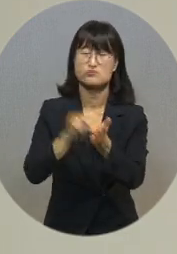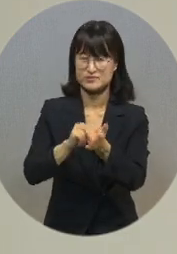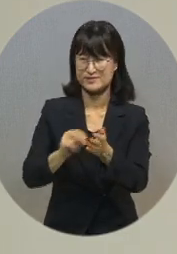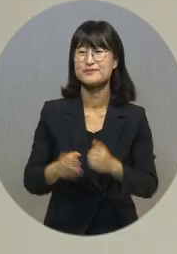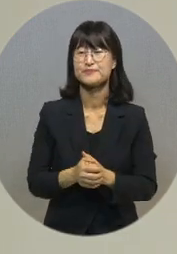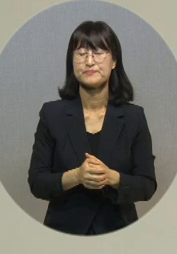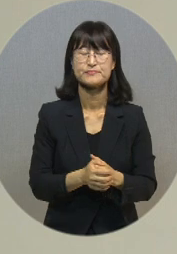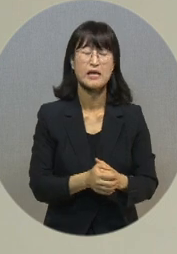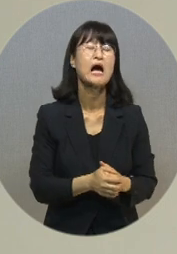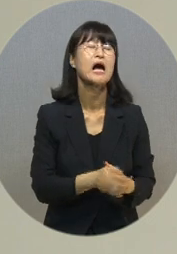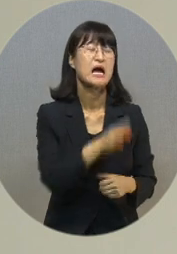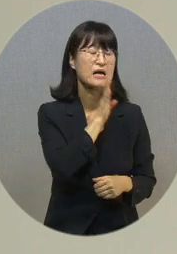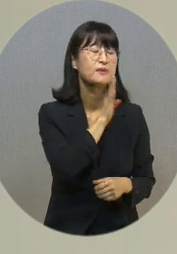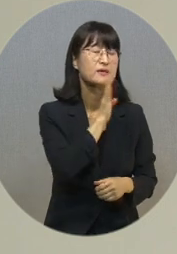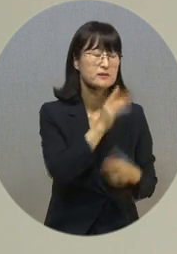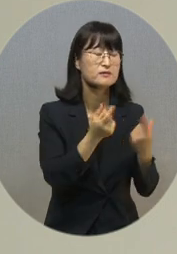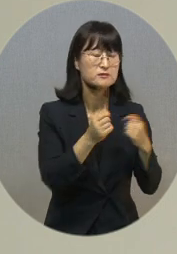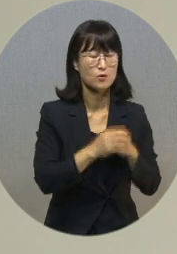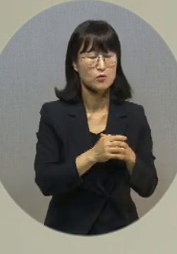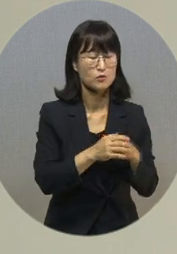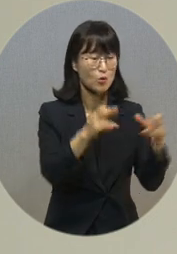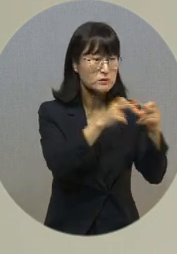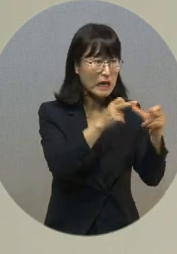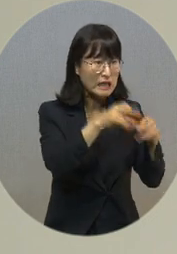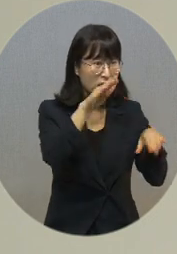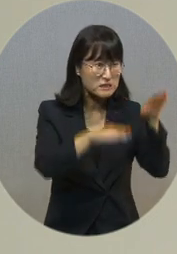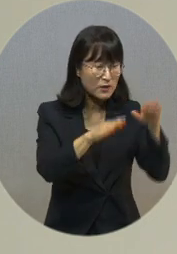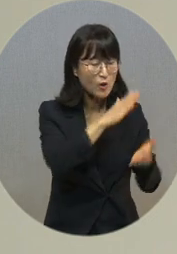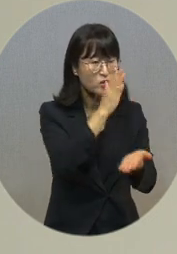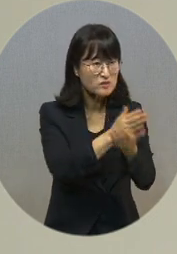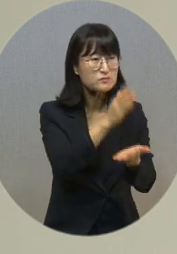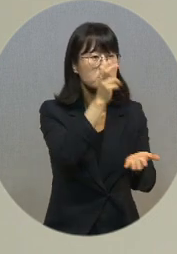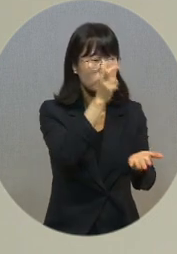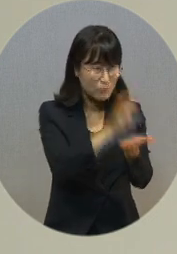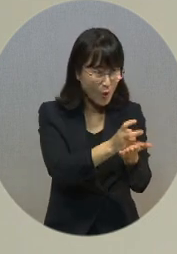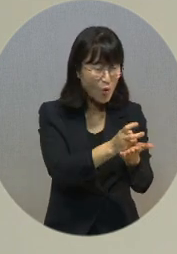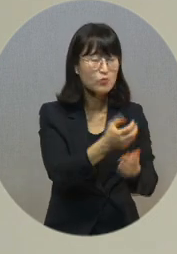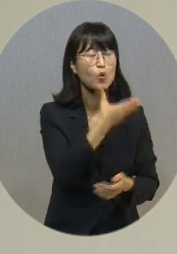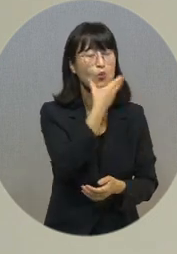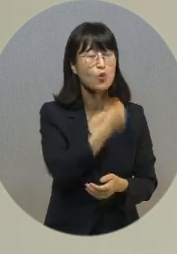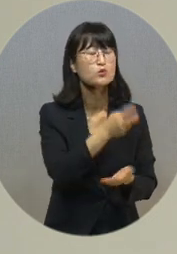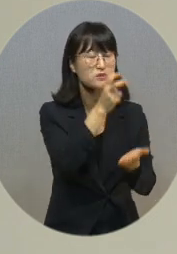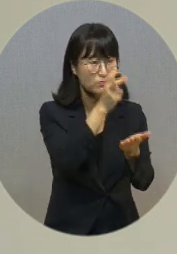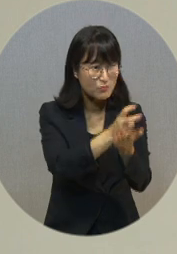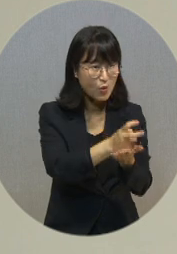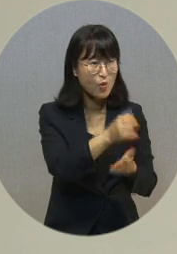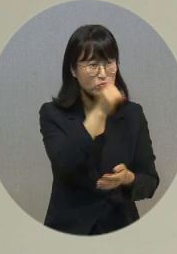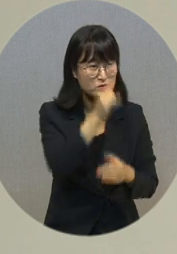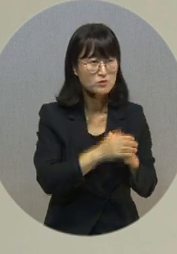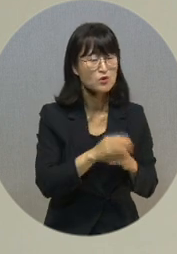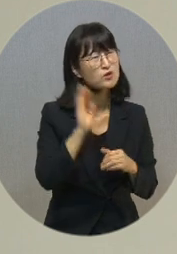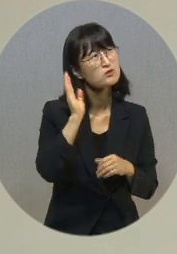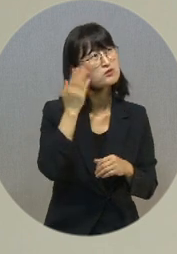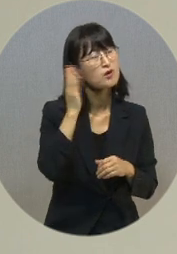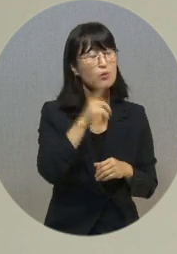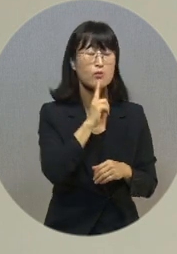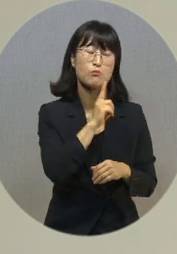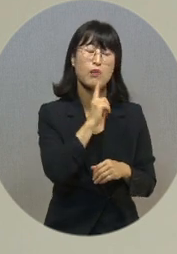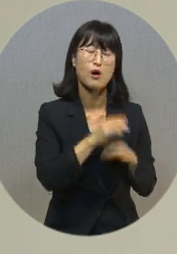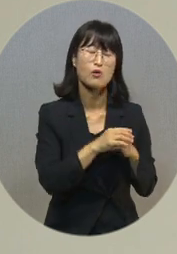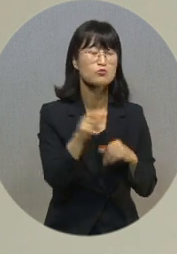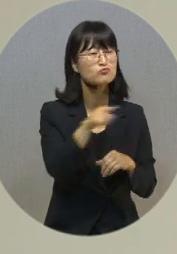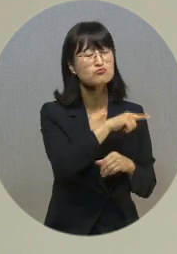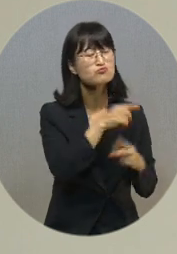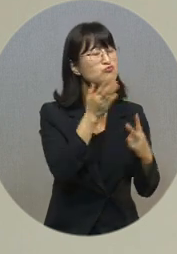장애인 차별금지법이라든지 이제 장애인 복지법도 있잖아요. 네. 가끔은 제가 지난번 그 얘기를 했더니 그럼 차이점이